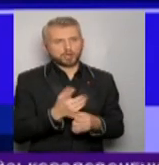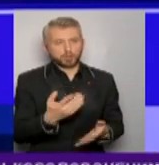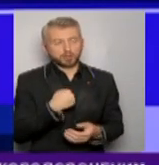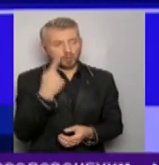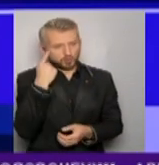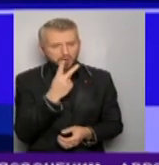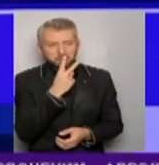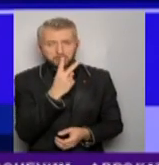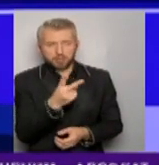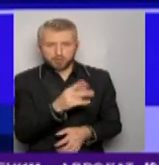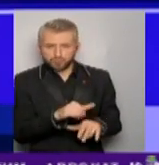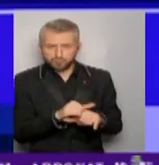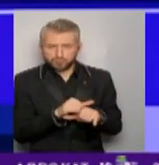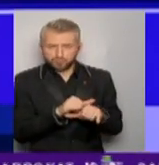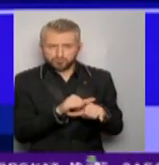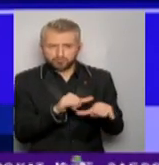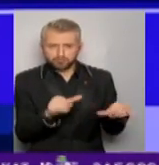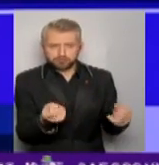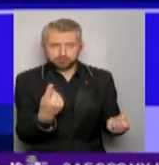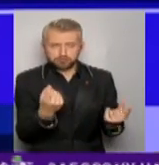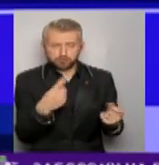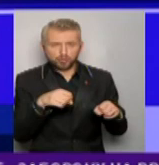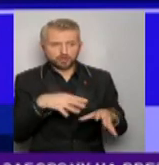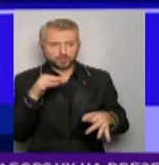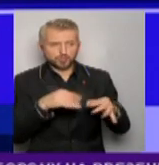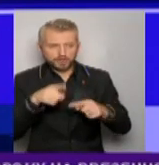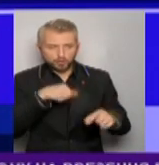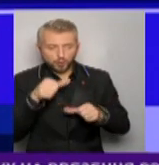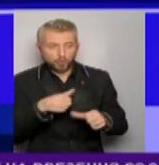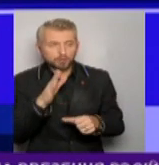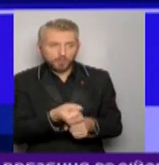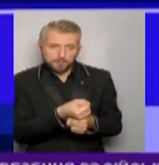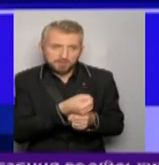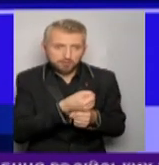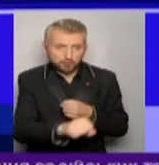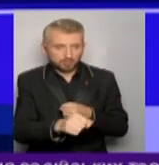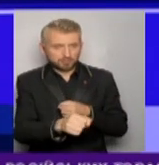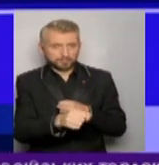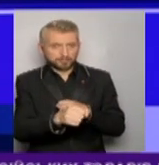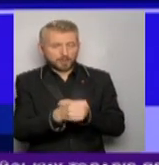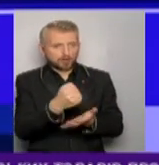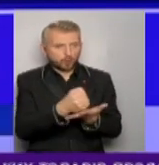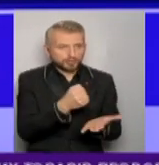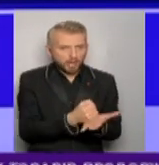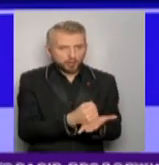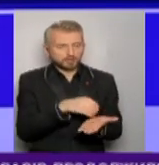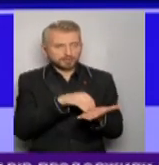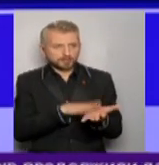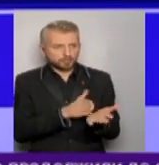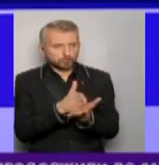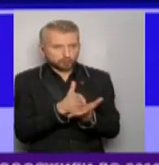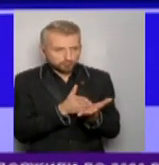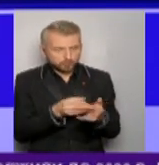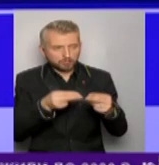побачите хвилю рішень судів наступного року, які будуть примусово заставляти нотаріусів, реєстраційну службу таки